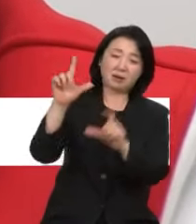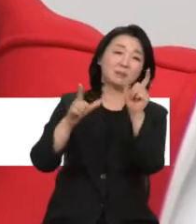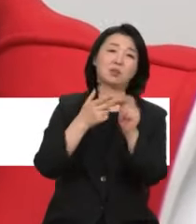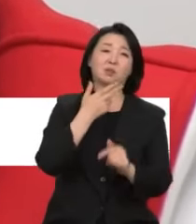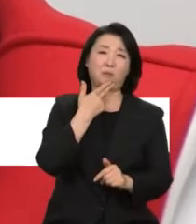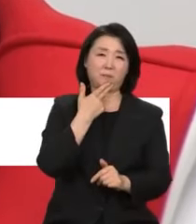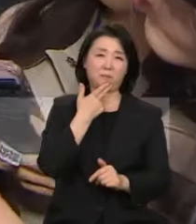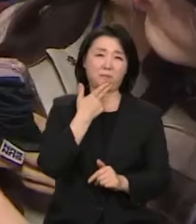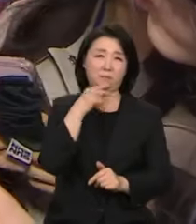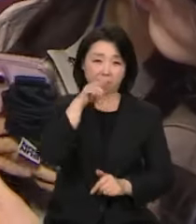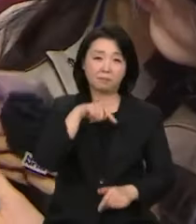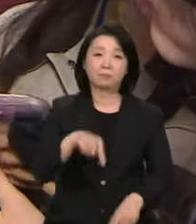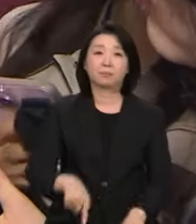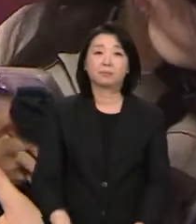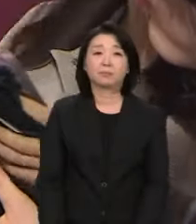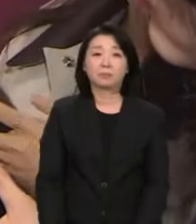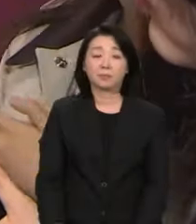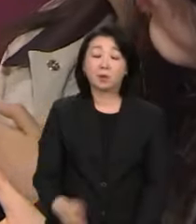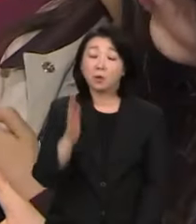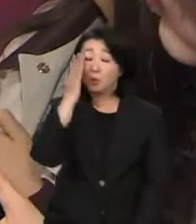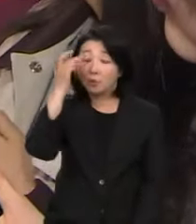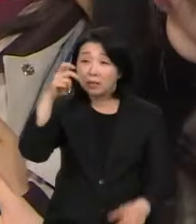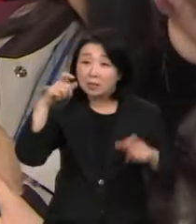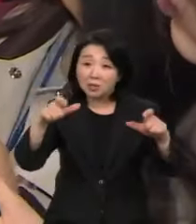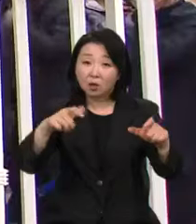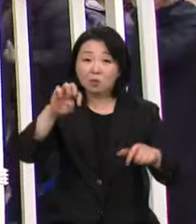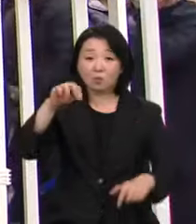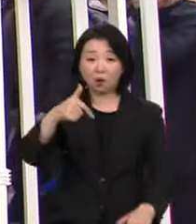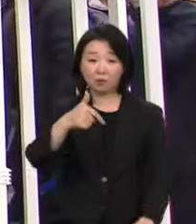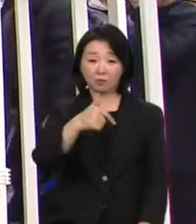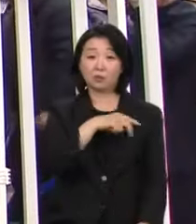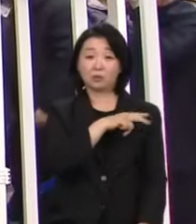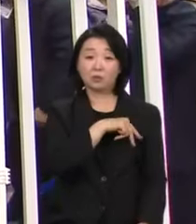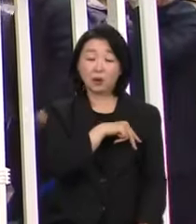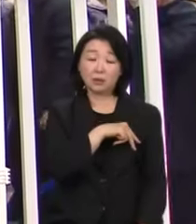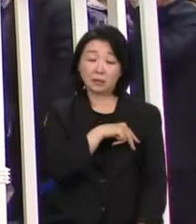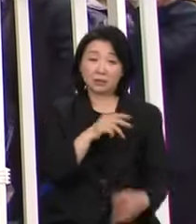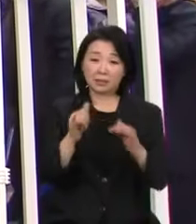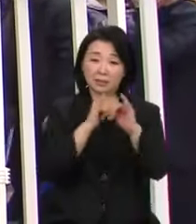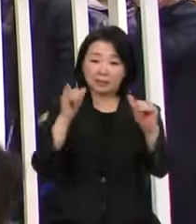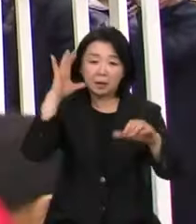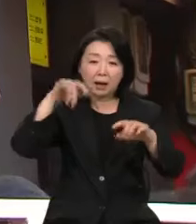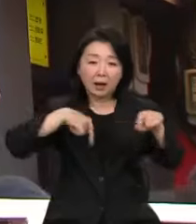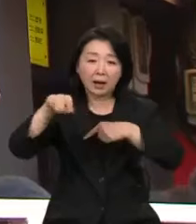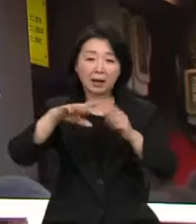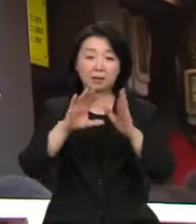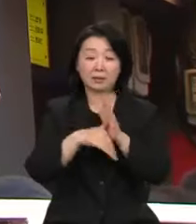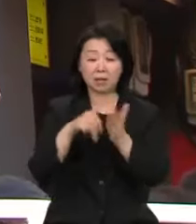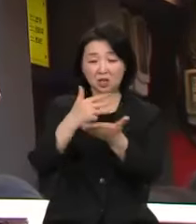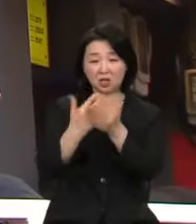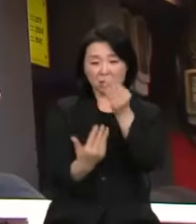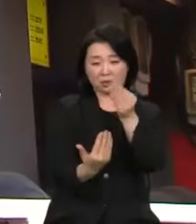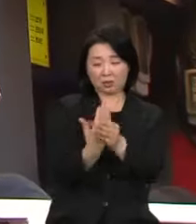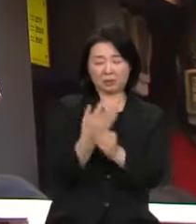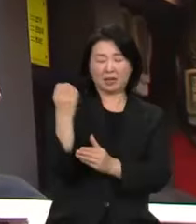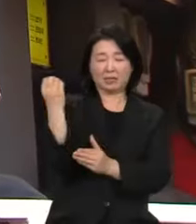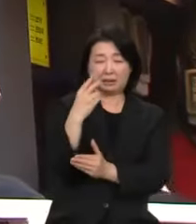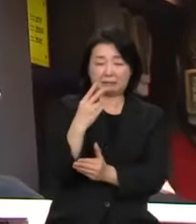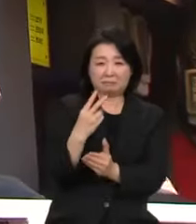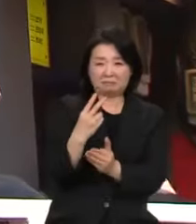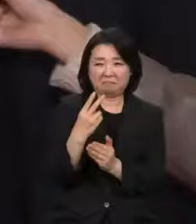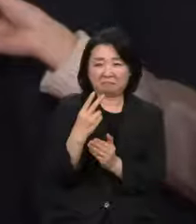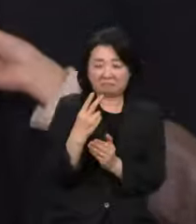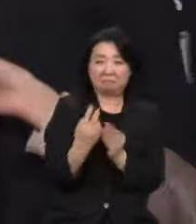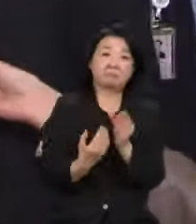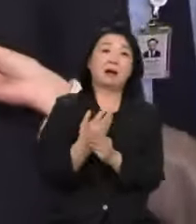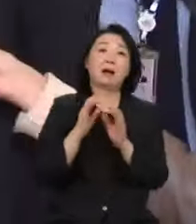단점으로 꼽힙니다. 용산이 지역구인 권 의원은 인사청문 과정에서 이태원 참사 책임론이 다시 불거질 수 있습니다.